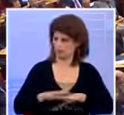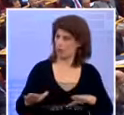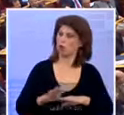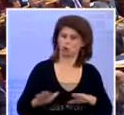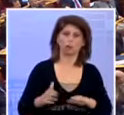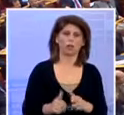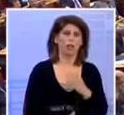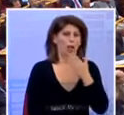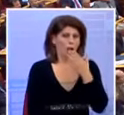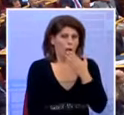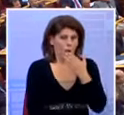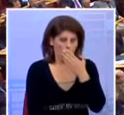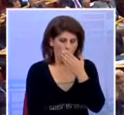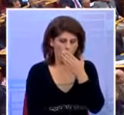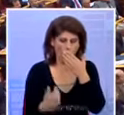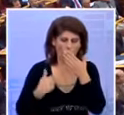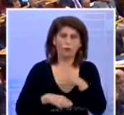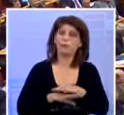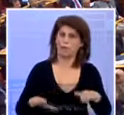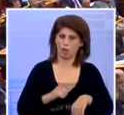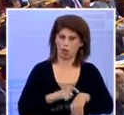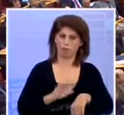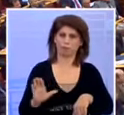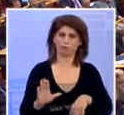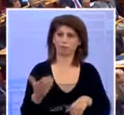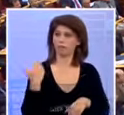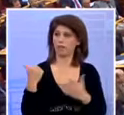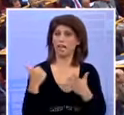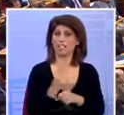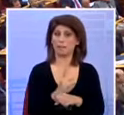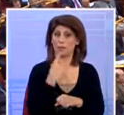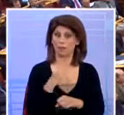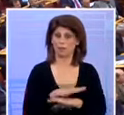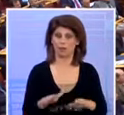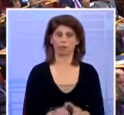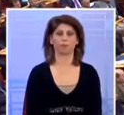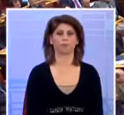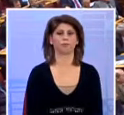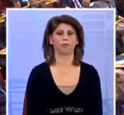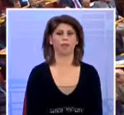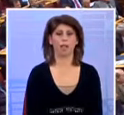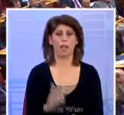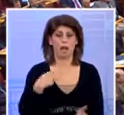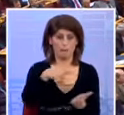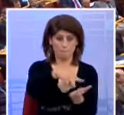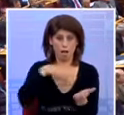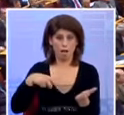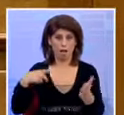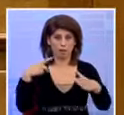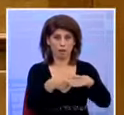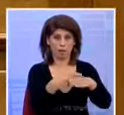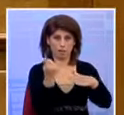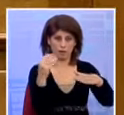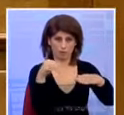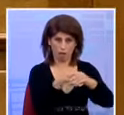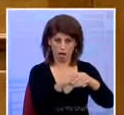Πρόεδρε. Πώς? Σας είπα, τελειώνω. Ναι, πριν από 6 λεπτά το είπατε. Αν βάλετε χέρι στις καταθέσεις,